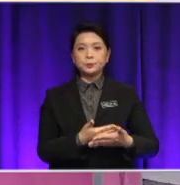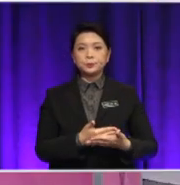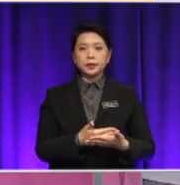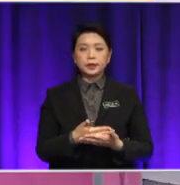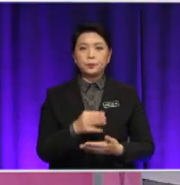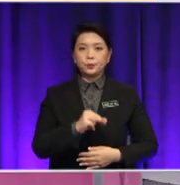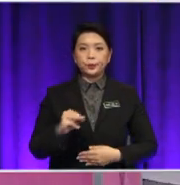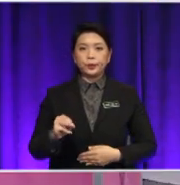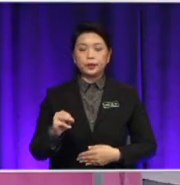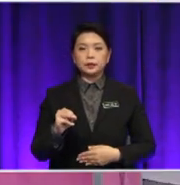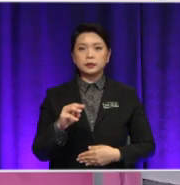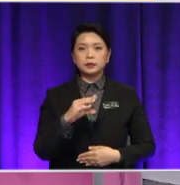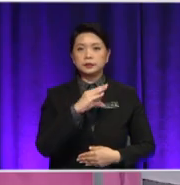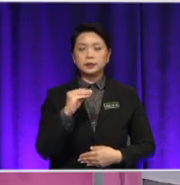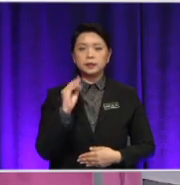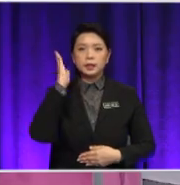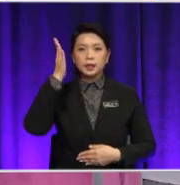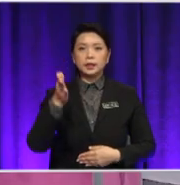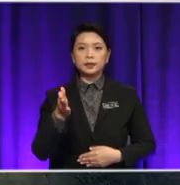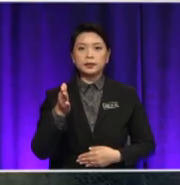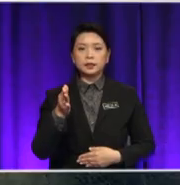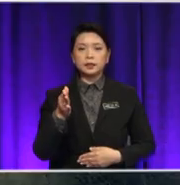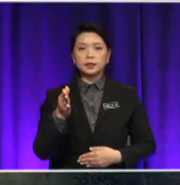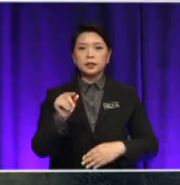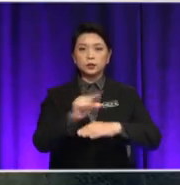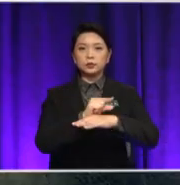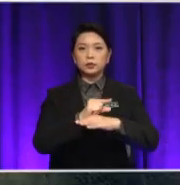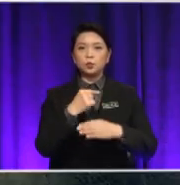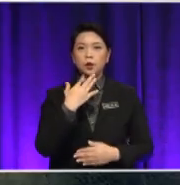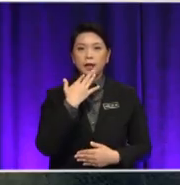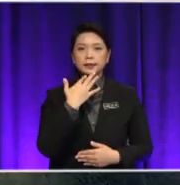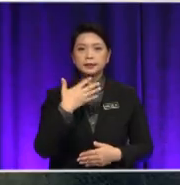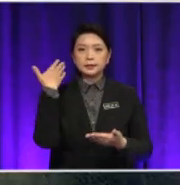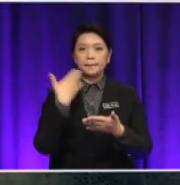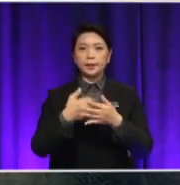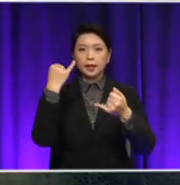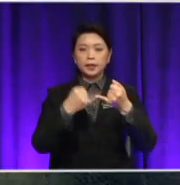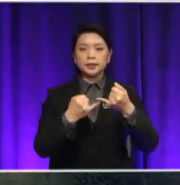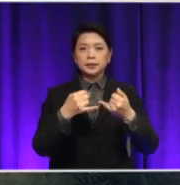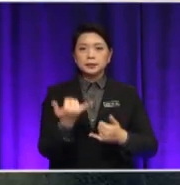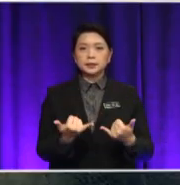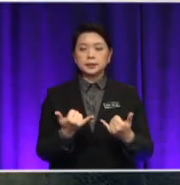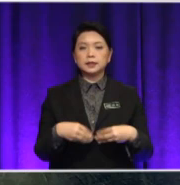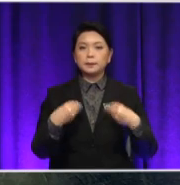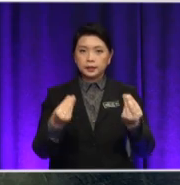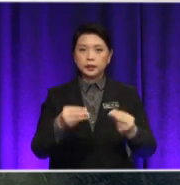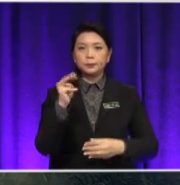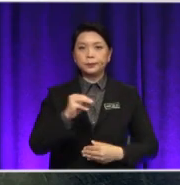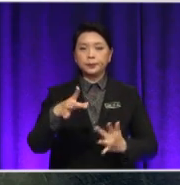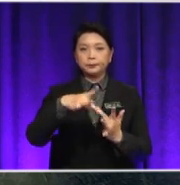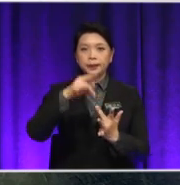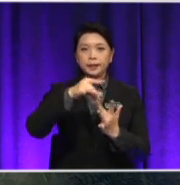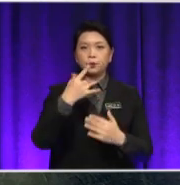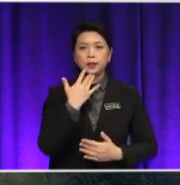ini sehingga akhir nanti. Boleh cikgu. Tetapi sebelum tu kita kena pilih warna untuk mereka terlebih dahulu. Macam mana nak pilih cikgu? Ada dadu